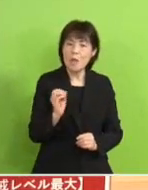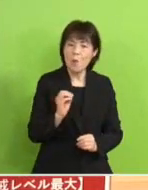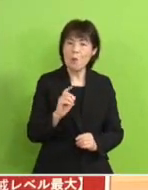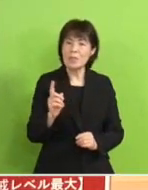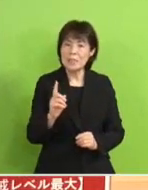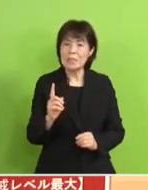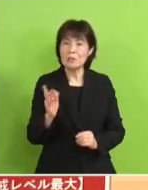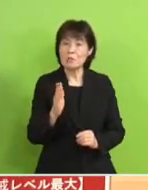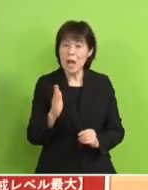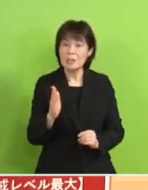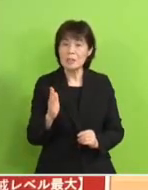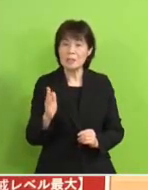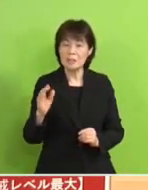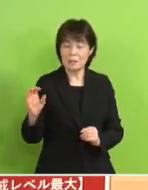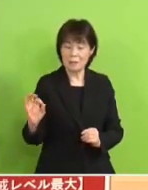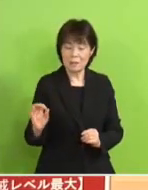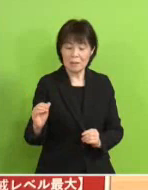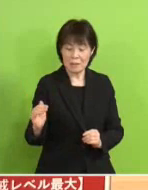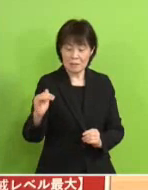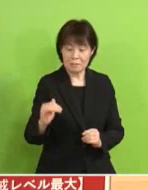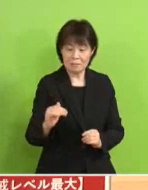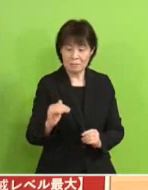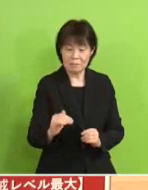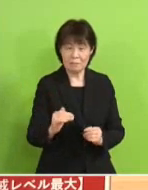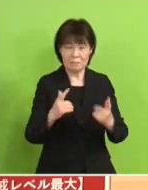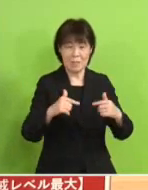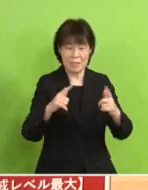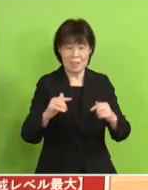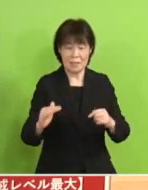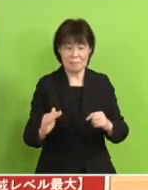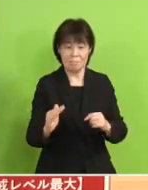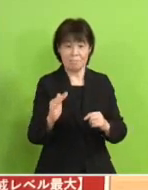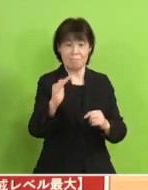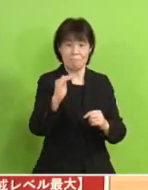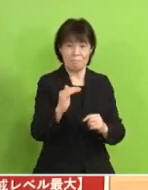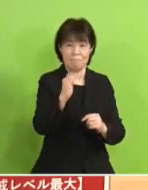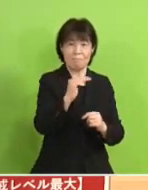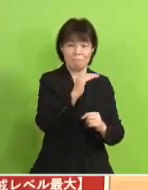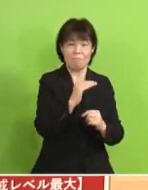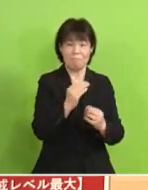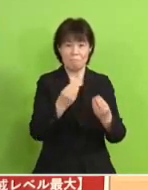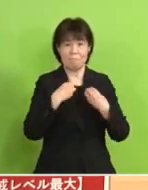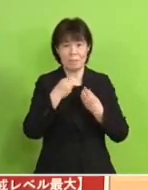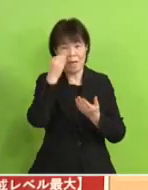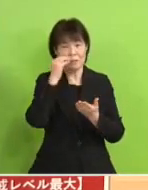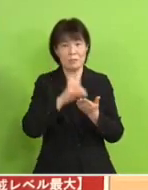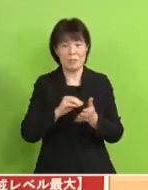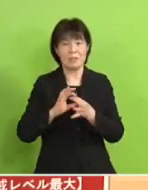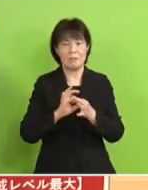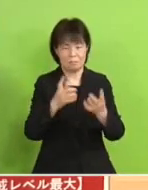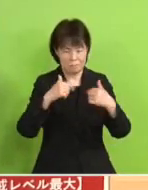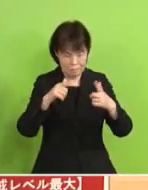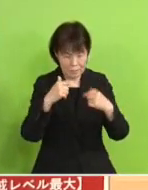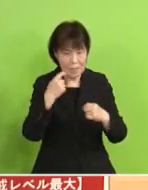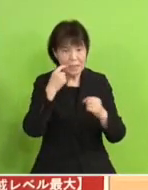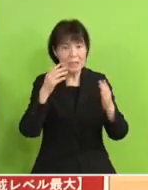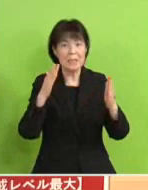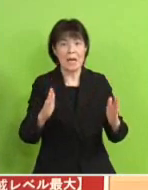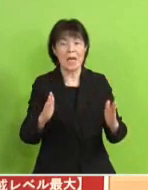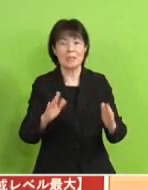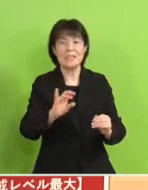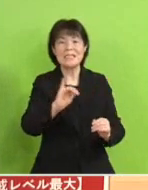0か1、2程度の陽性確認でありましたが、連日、大勢の陽性確認が続き、1ヶ月で